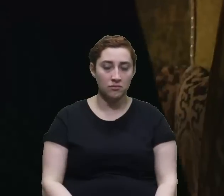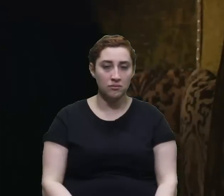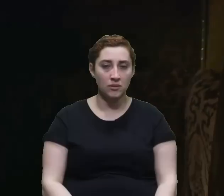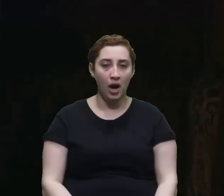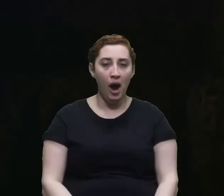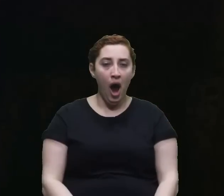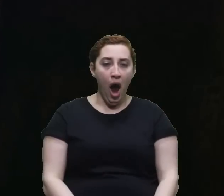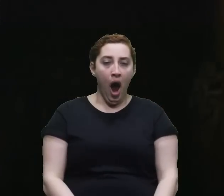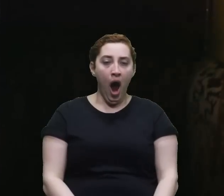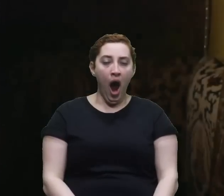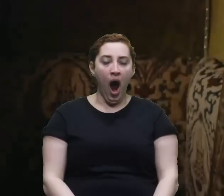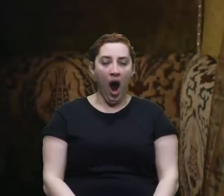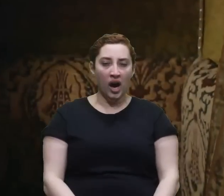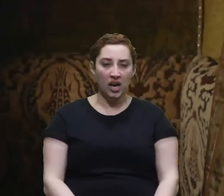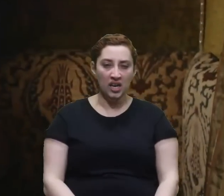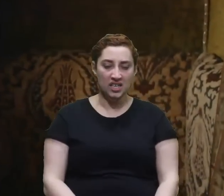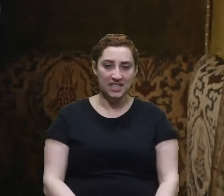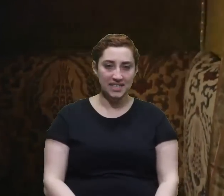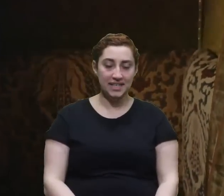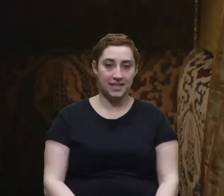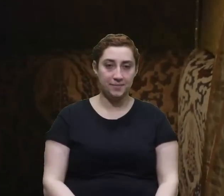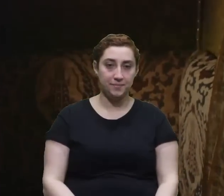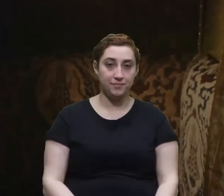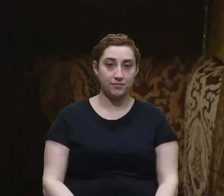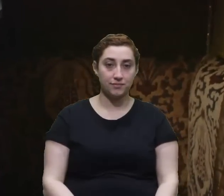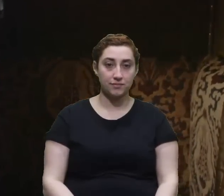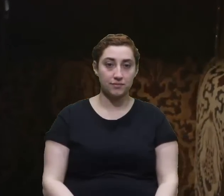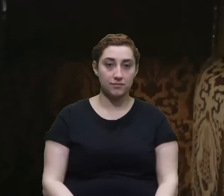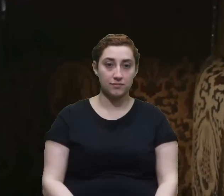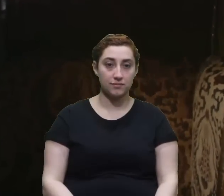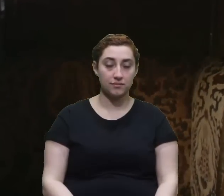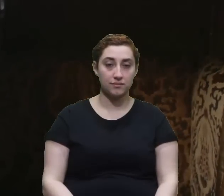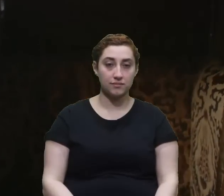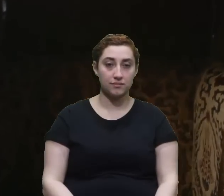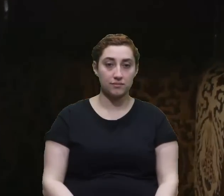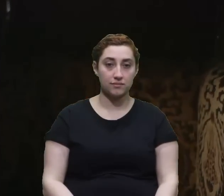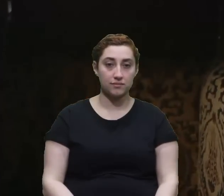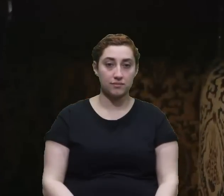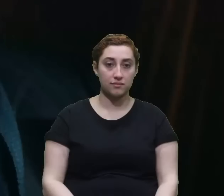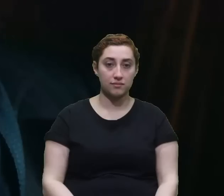Leyla kapıyı kapattı.